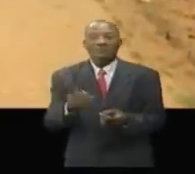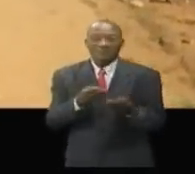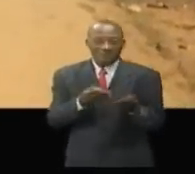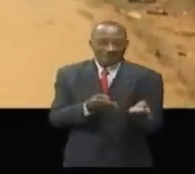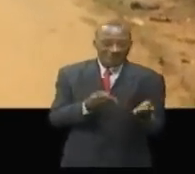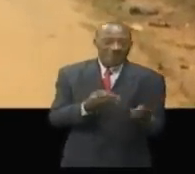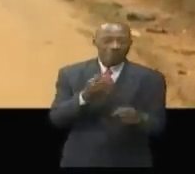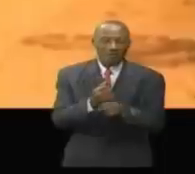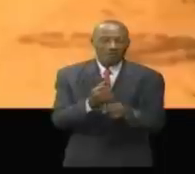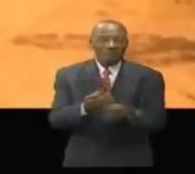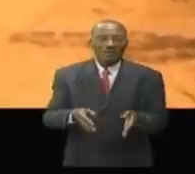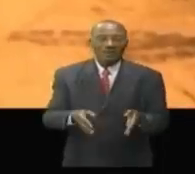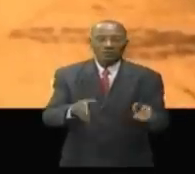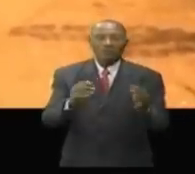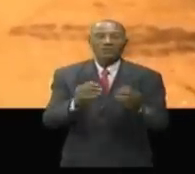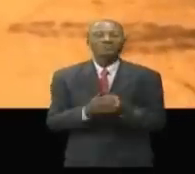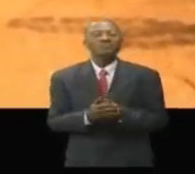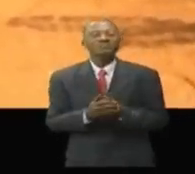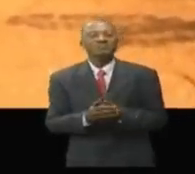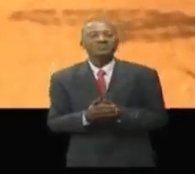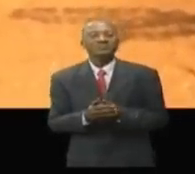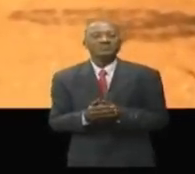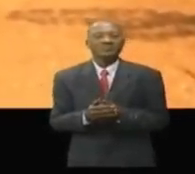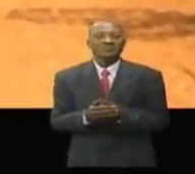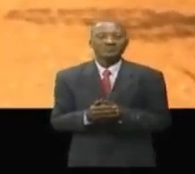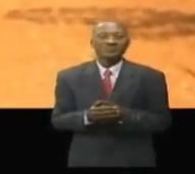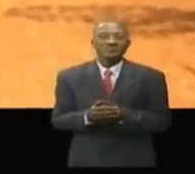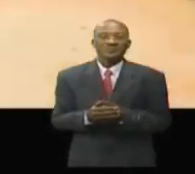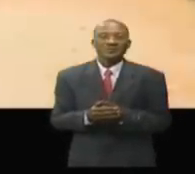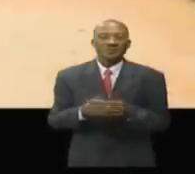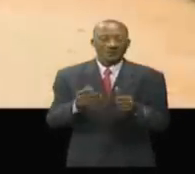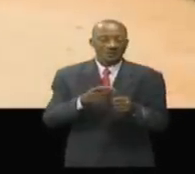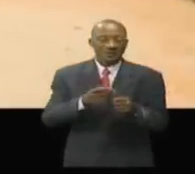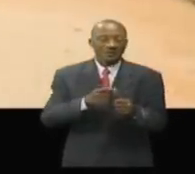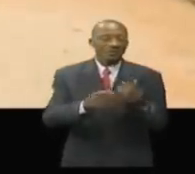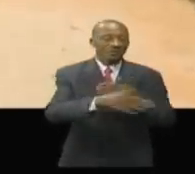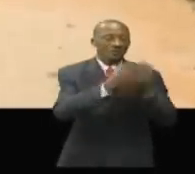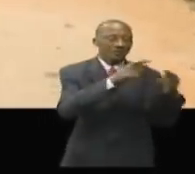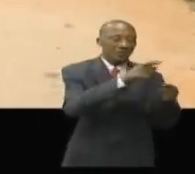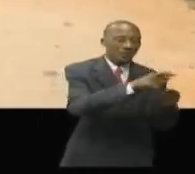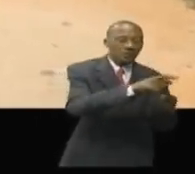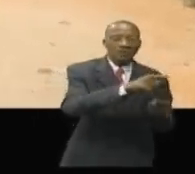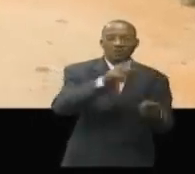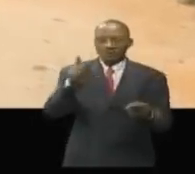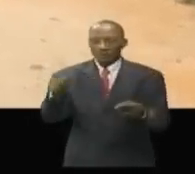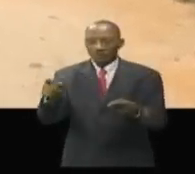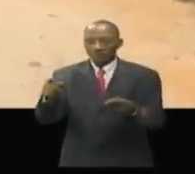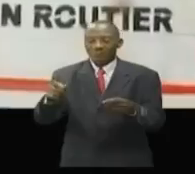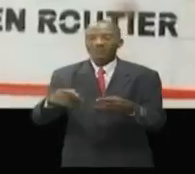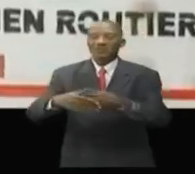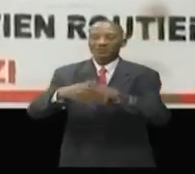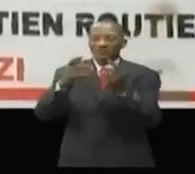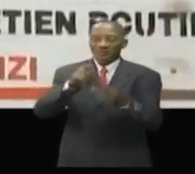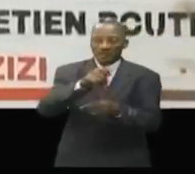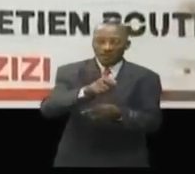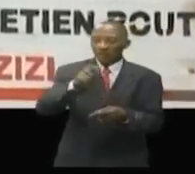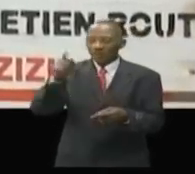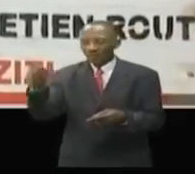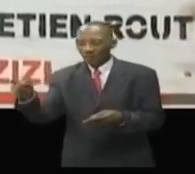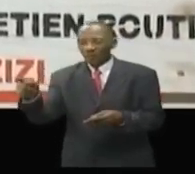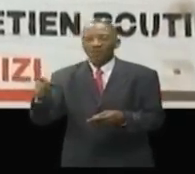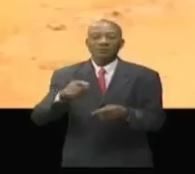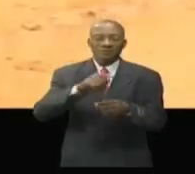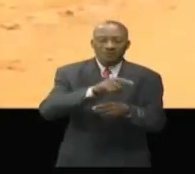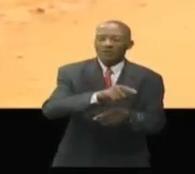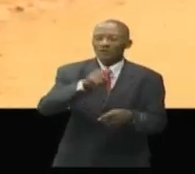Les axes concernés dans la plaine de la Ruzizi sont Runingu, Nyamuziba, Katobo, Luvungi, Ruzizi 8 km et